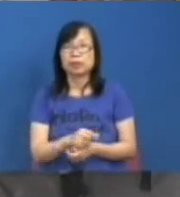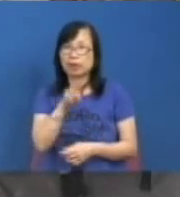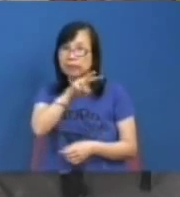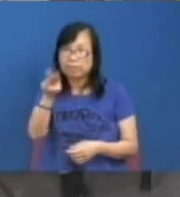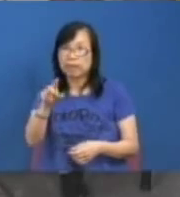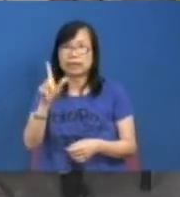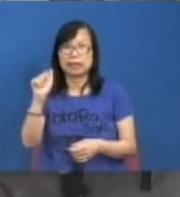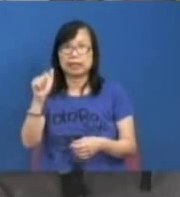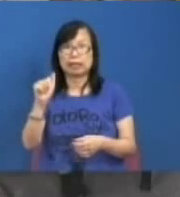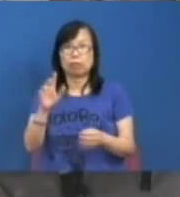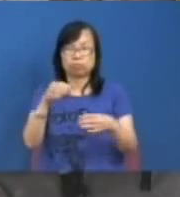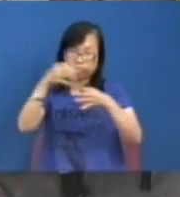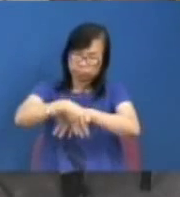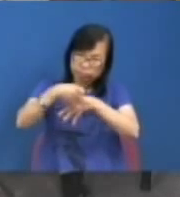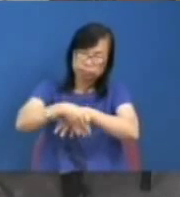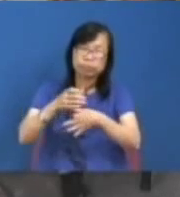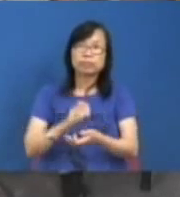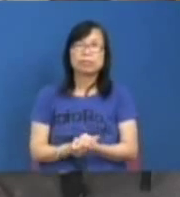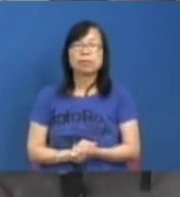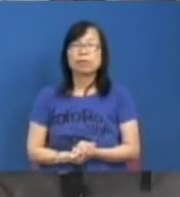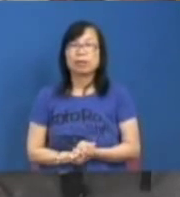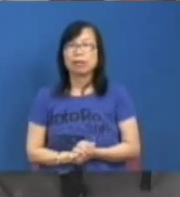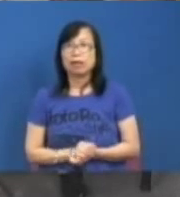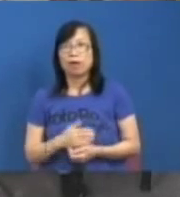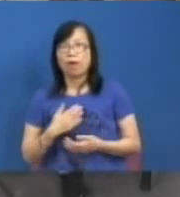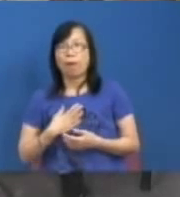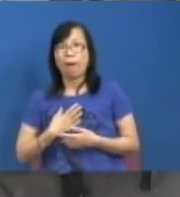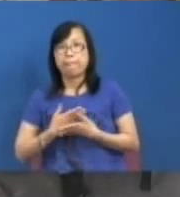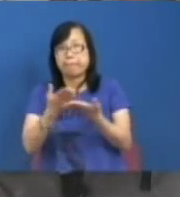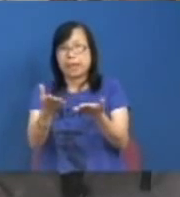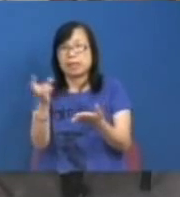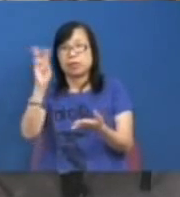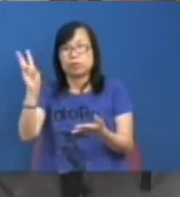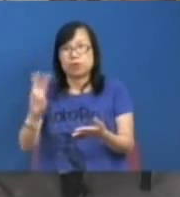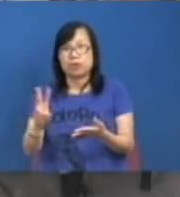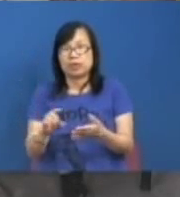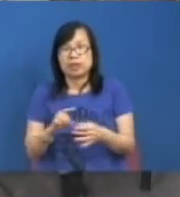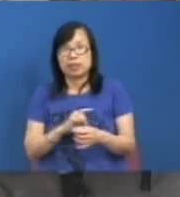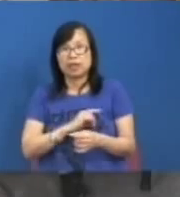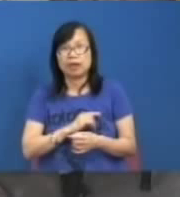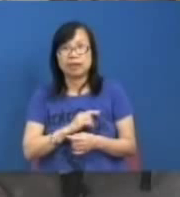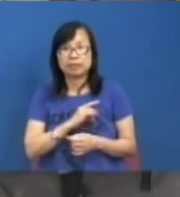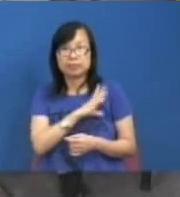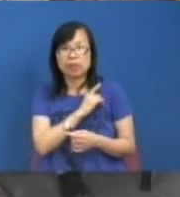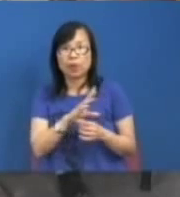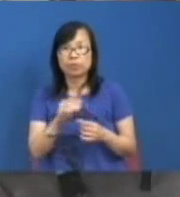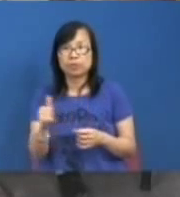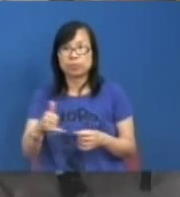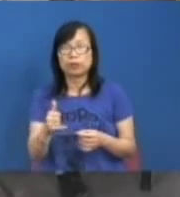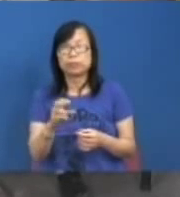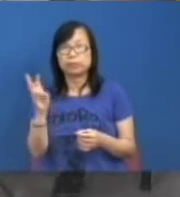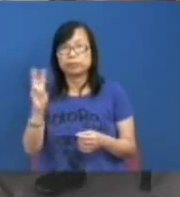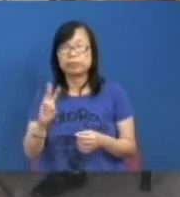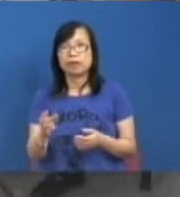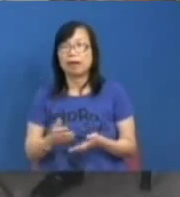舊契咧，政府就有啲啊淨話我俾水啊俾到。自來水俾到你條大街嘅啫，